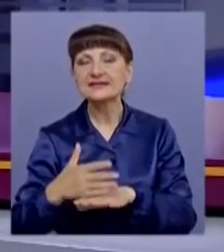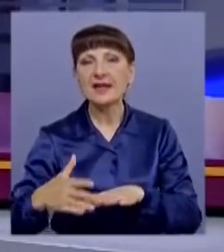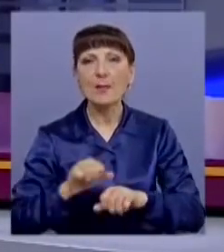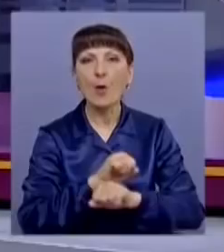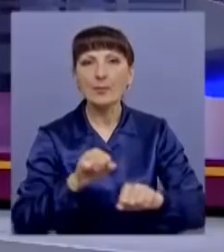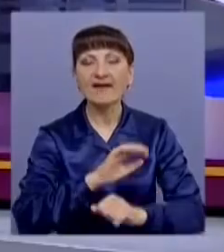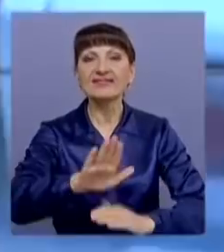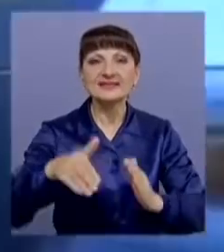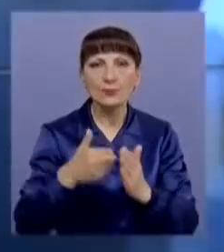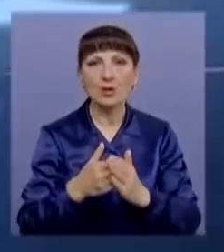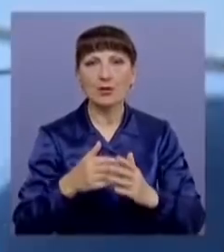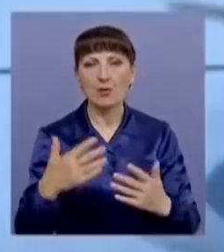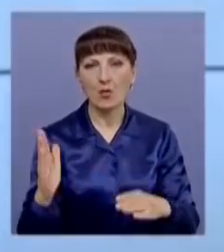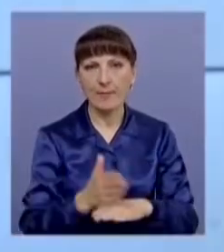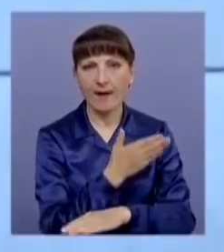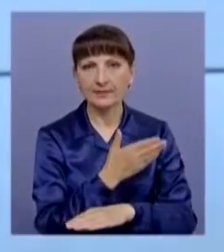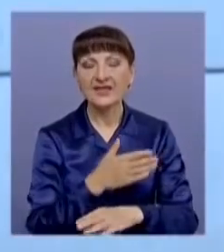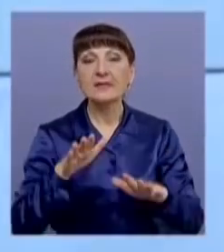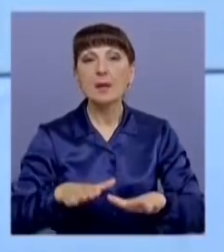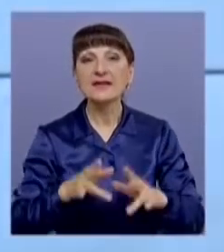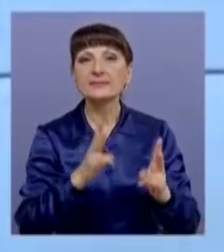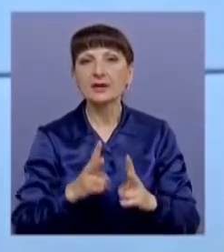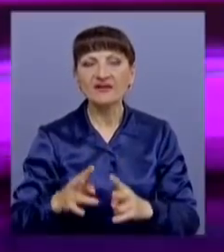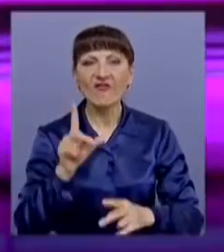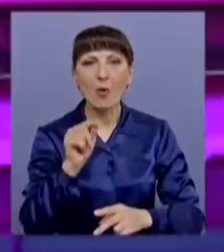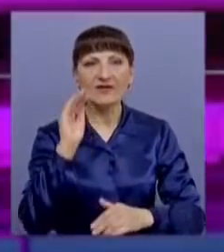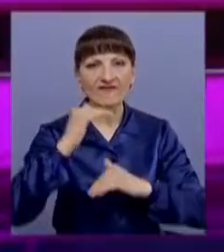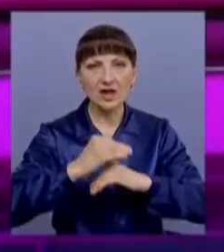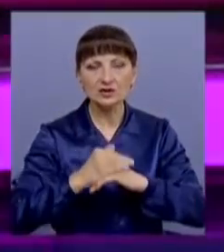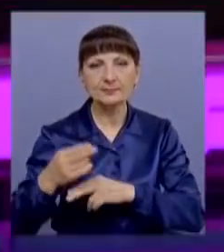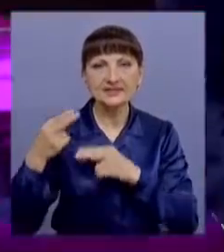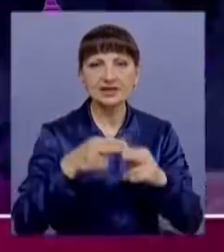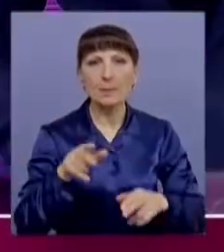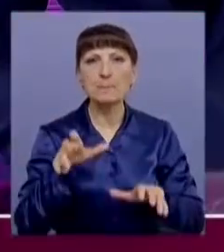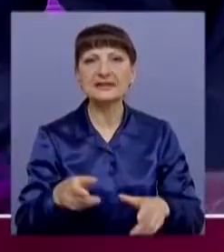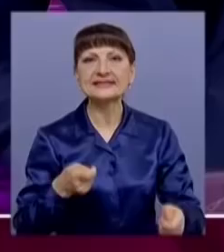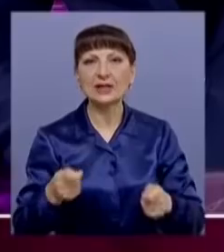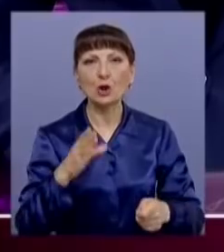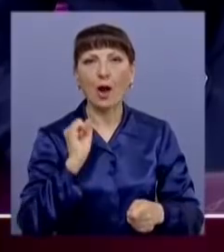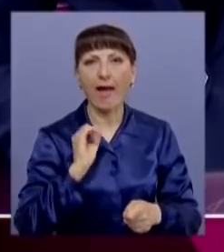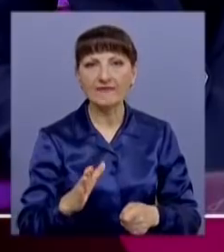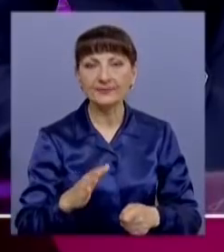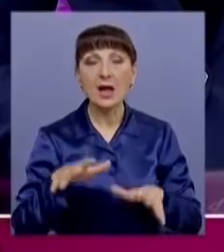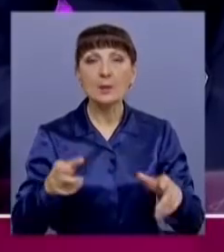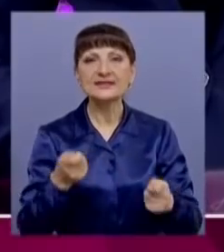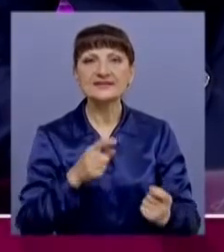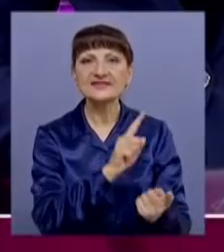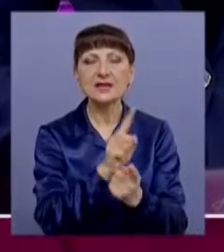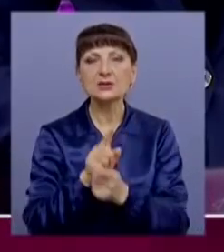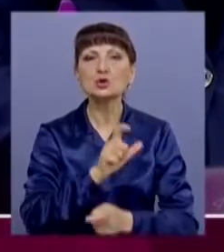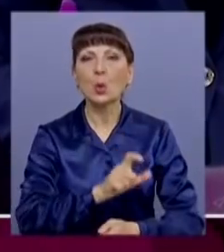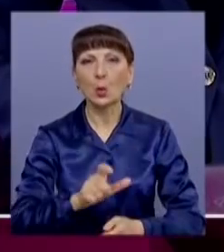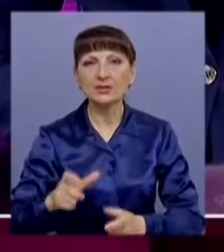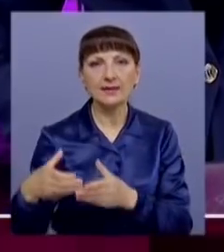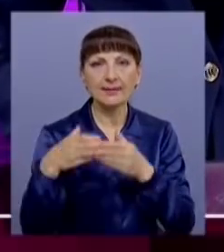боеприпасов до сих пор ликвидируются. На месте инцидента в понедельник вечером побывал Касым Жомарт Токаев. Президент встретился с эвакуированными